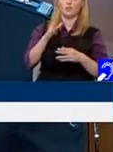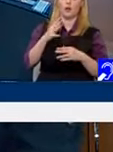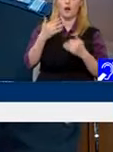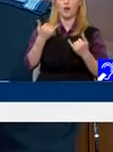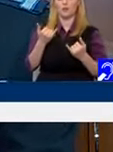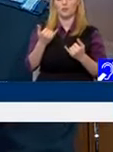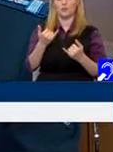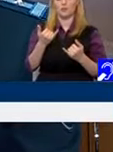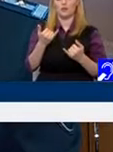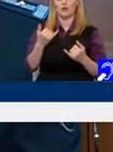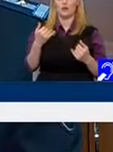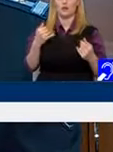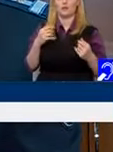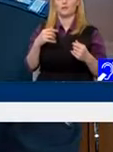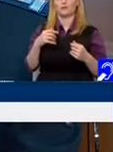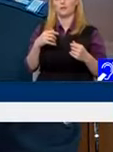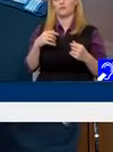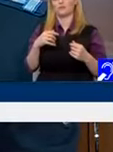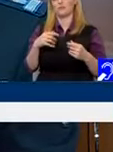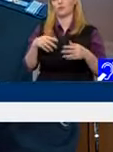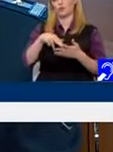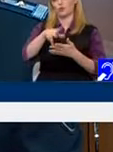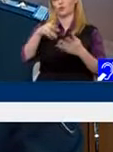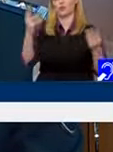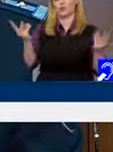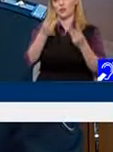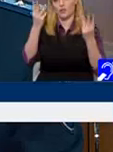astăzi merge în echipa de stângere incendiu, deci